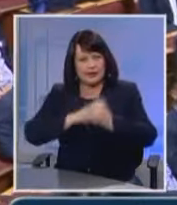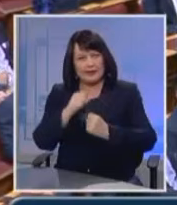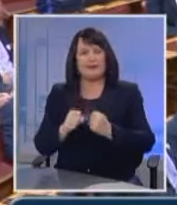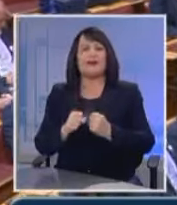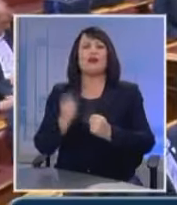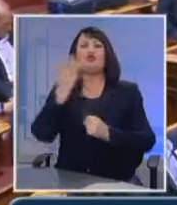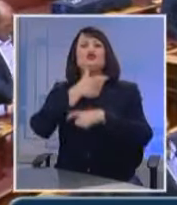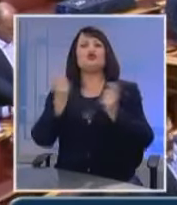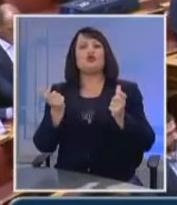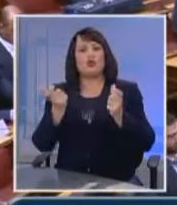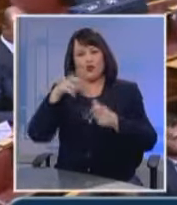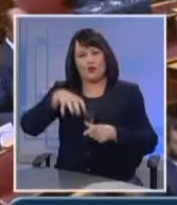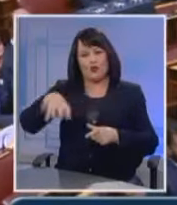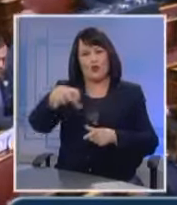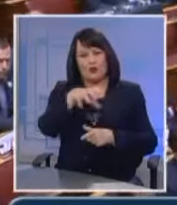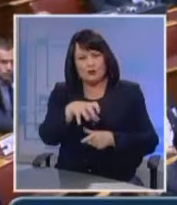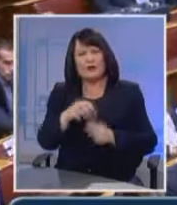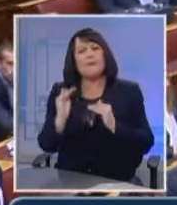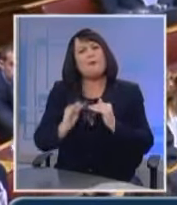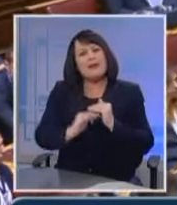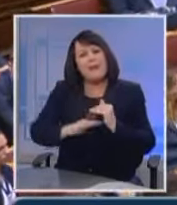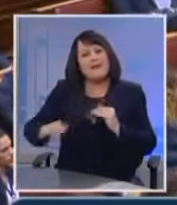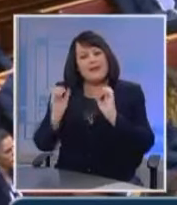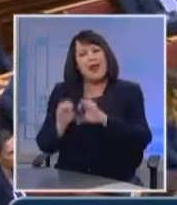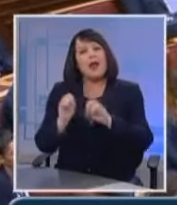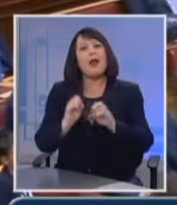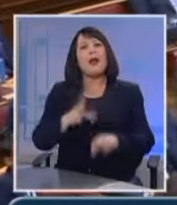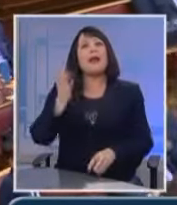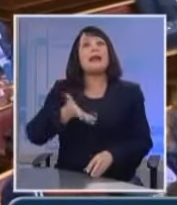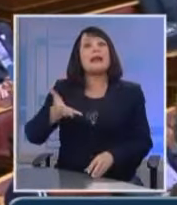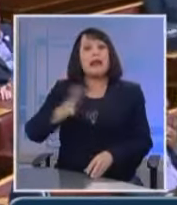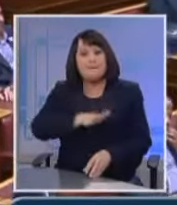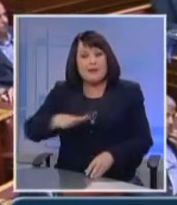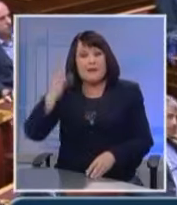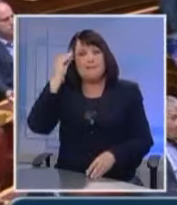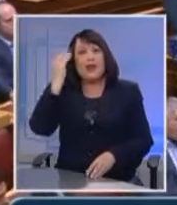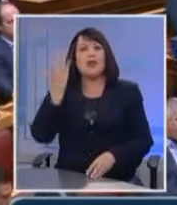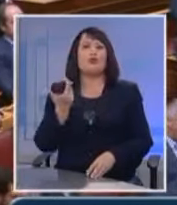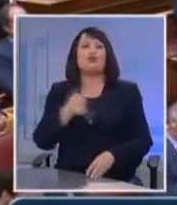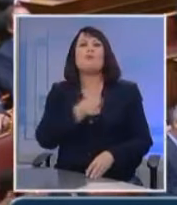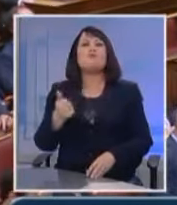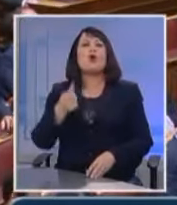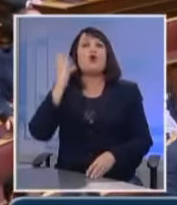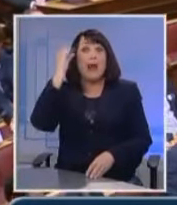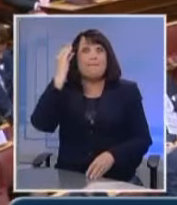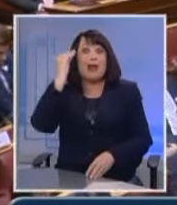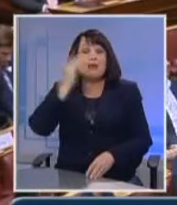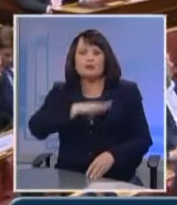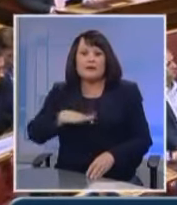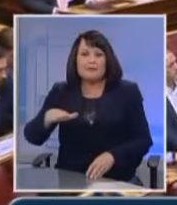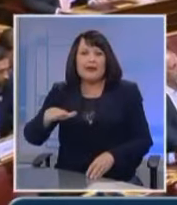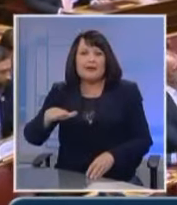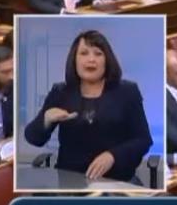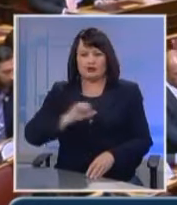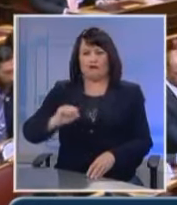στα σχολεία από τις πολύ μικρές ηλικίες, αφού γνωρίζουμε πως μόνο η γνώση διώχνει